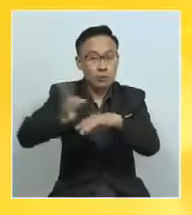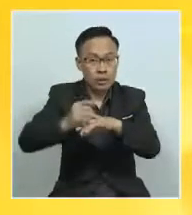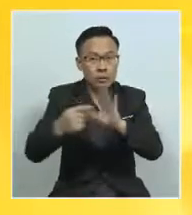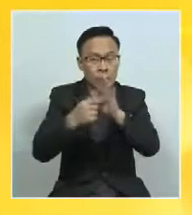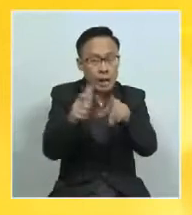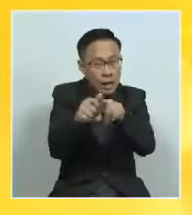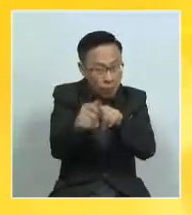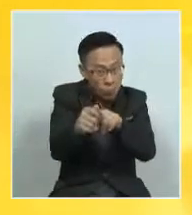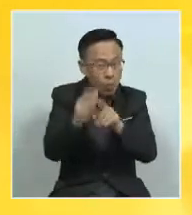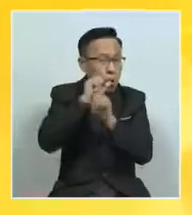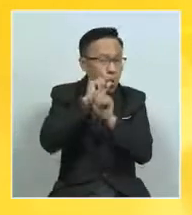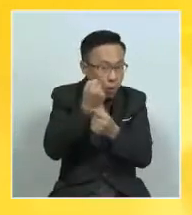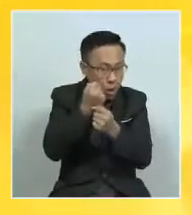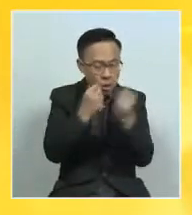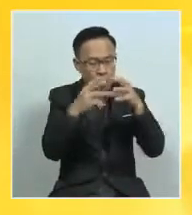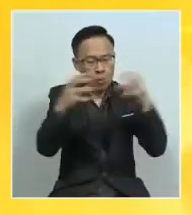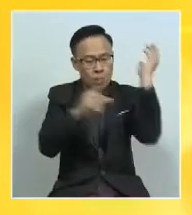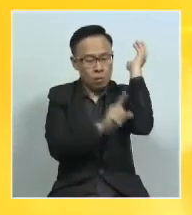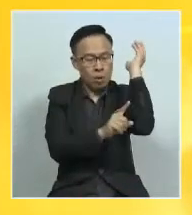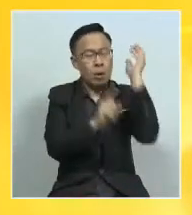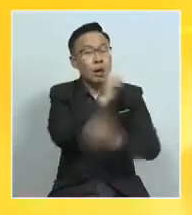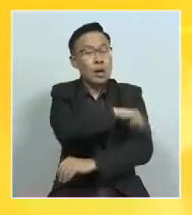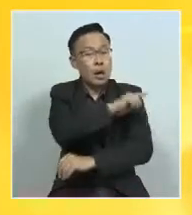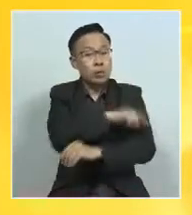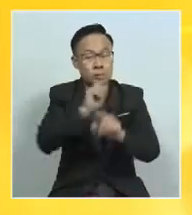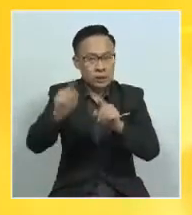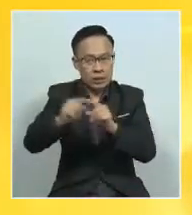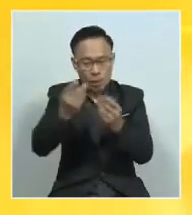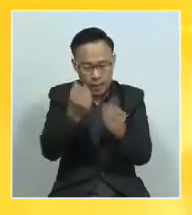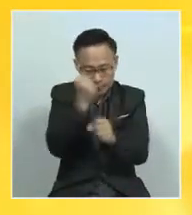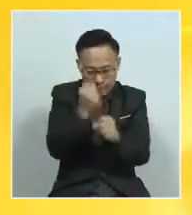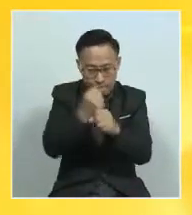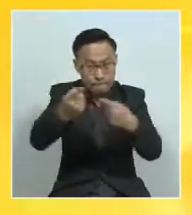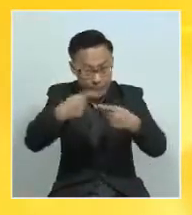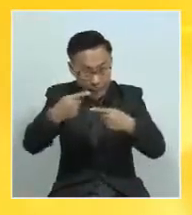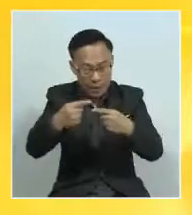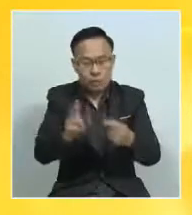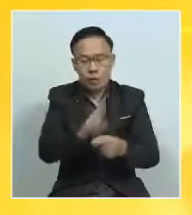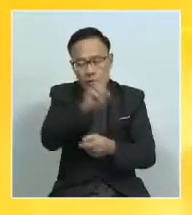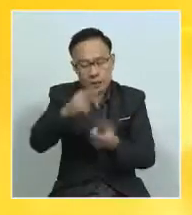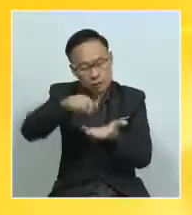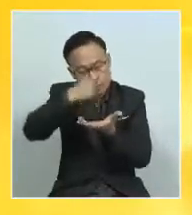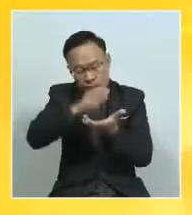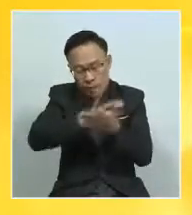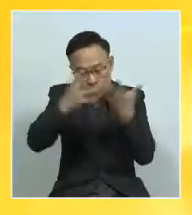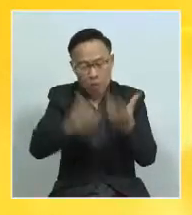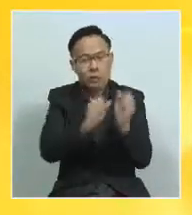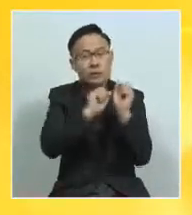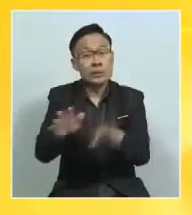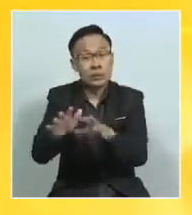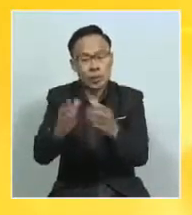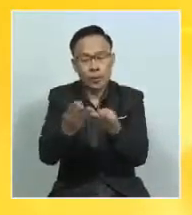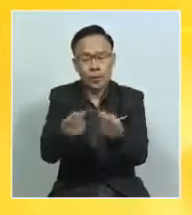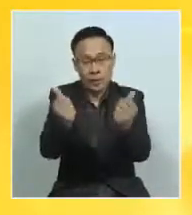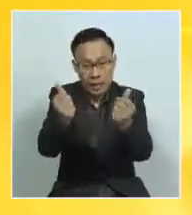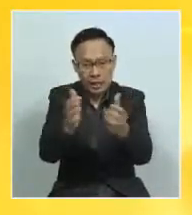ลังข้าวโพดหรือว่าอ้อยต่างๆเหล่านี้นะคะมติครม.ตั้งแต่ปี61เนี่ยก็มีการเห็นชอบโครงการทำความดีด้วยหัวใจล